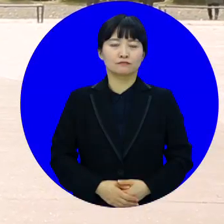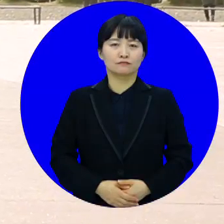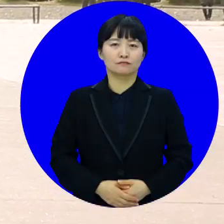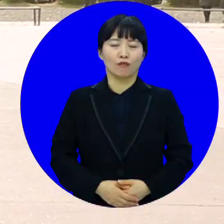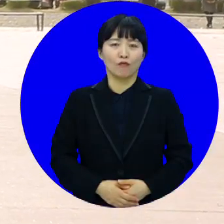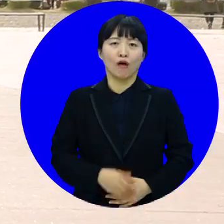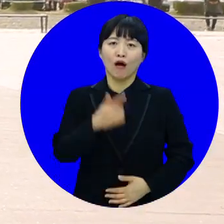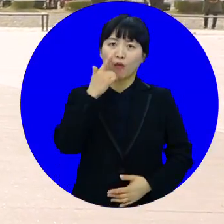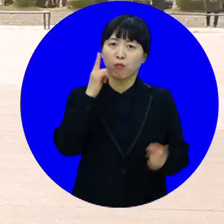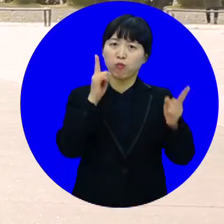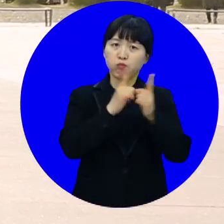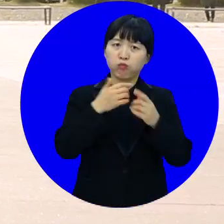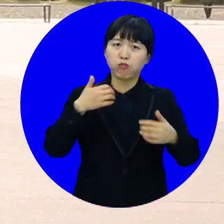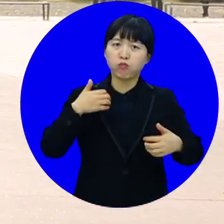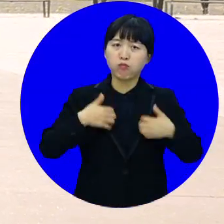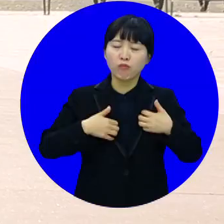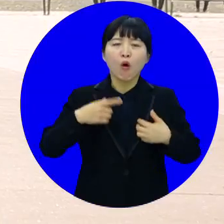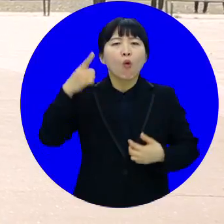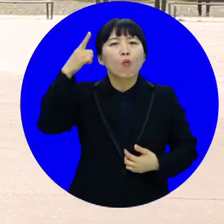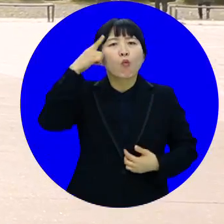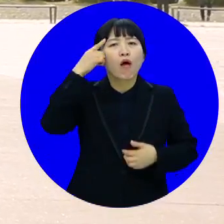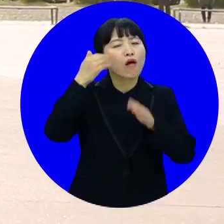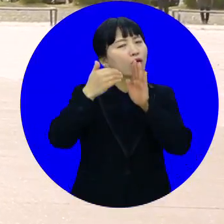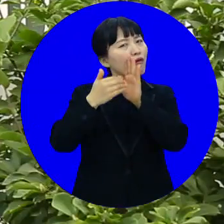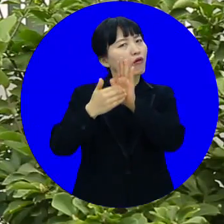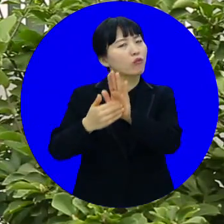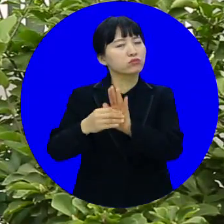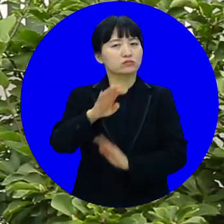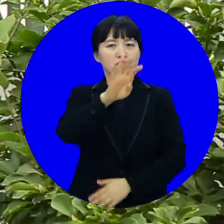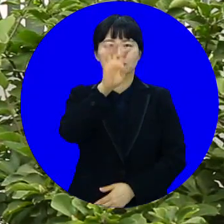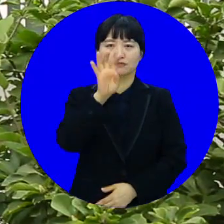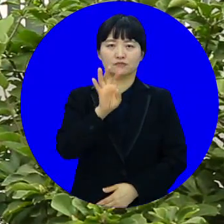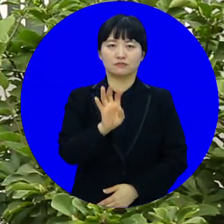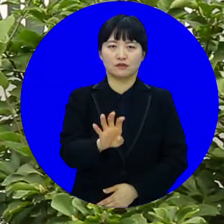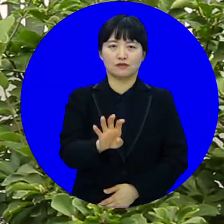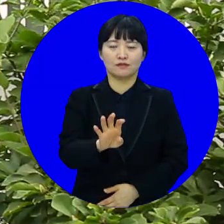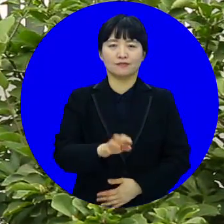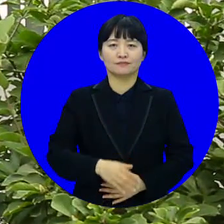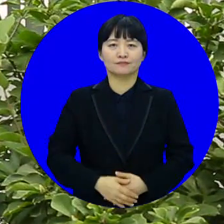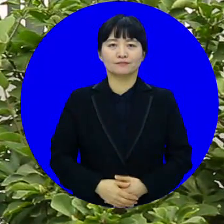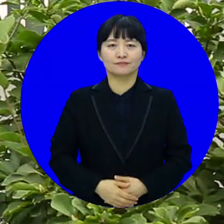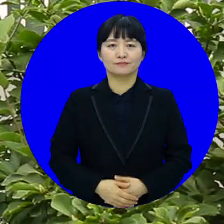이렇게 즐거운 면접 교섭을 왜 거부했던 걸까요?